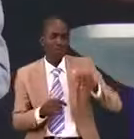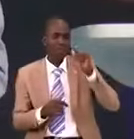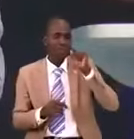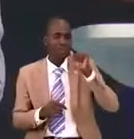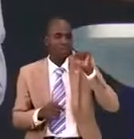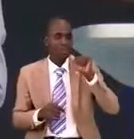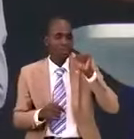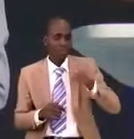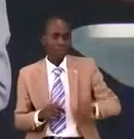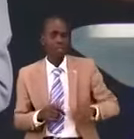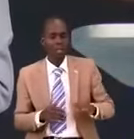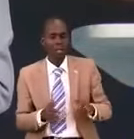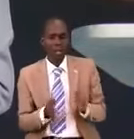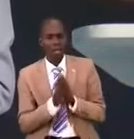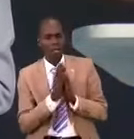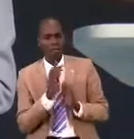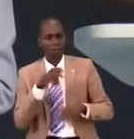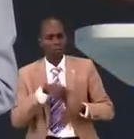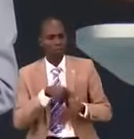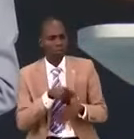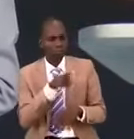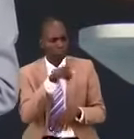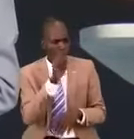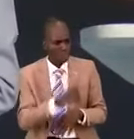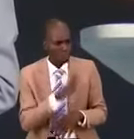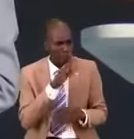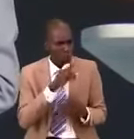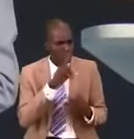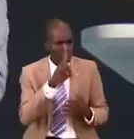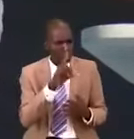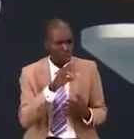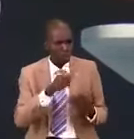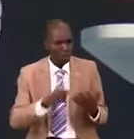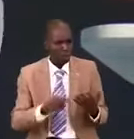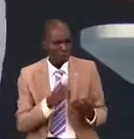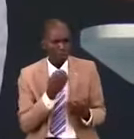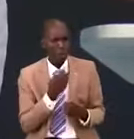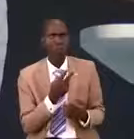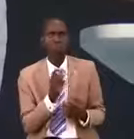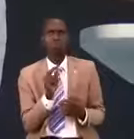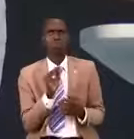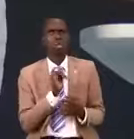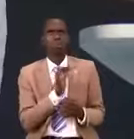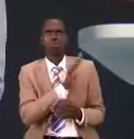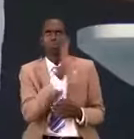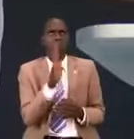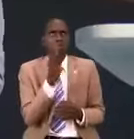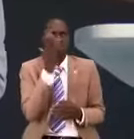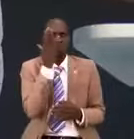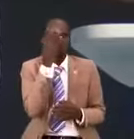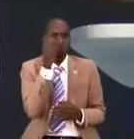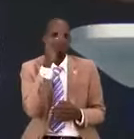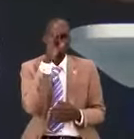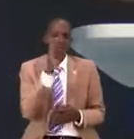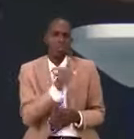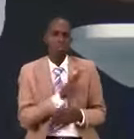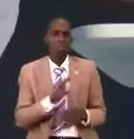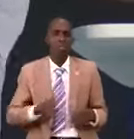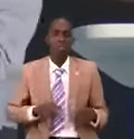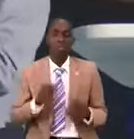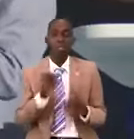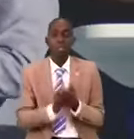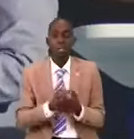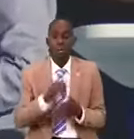connu cet homme il avait pas il n'avait pas le courage de témoignage de Christ vous n'avez pas pensé à la